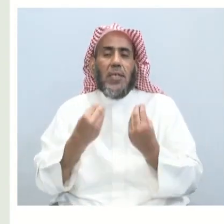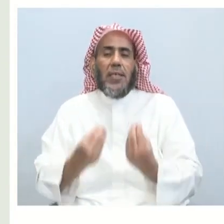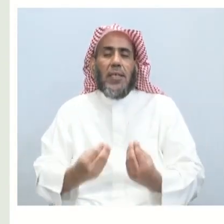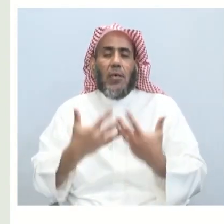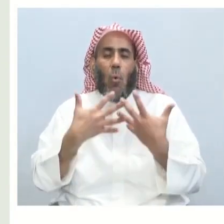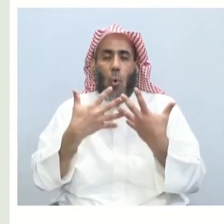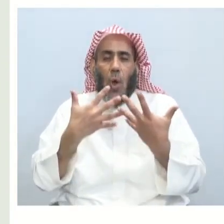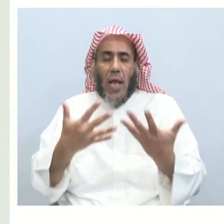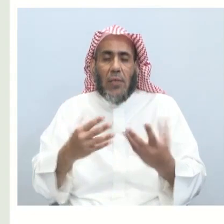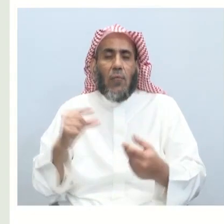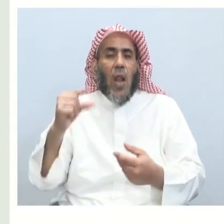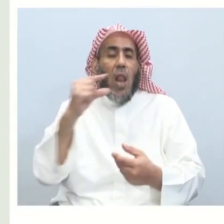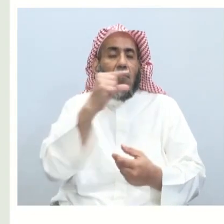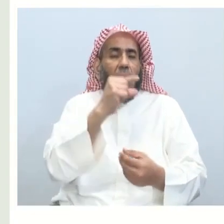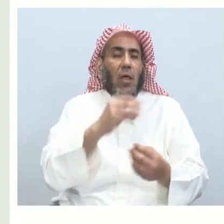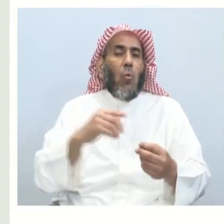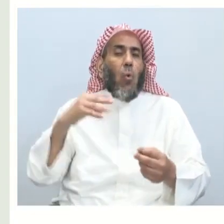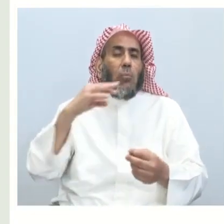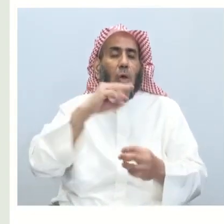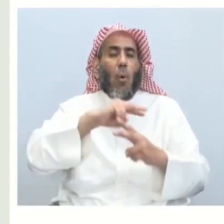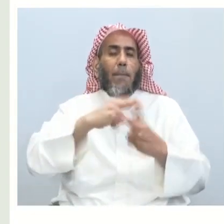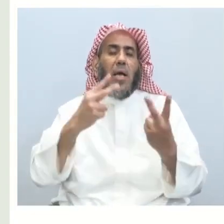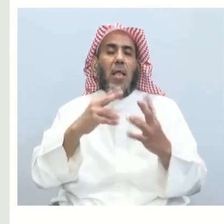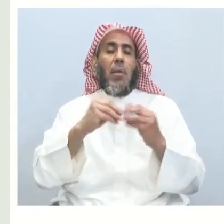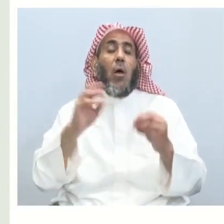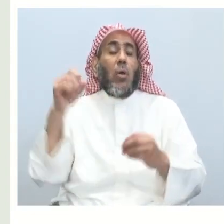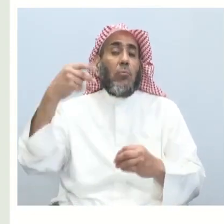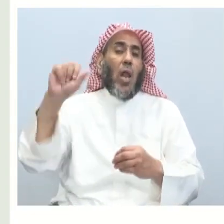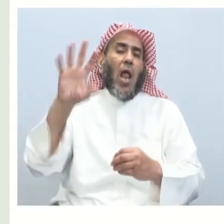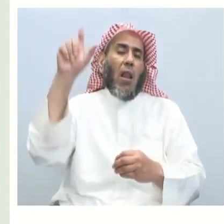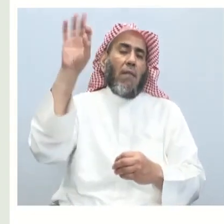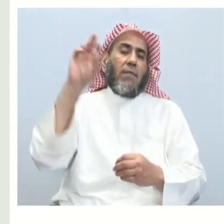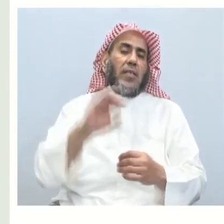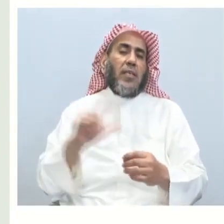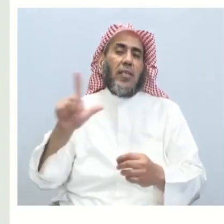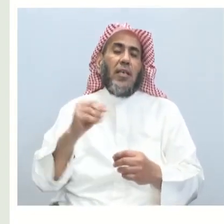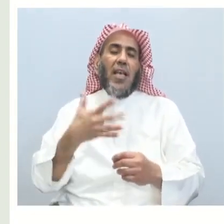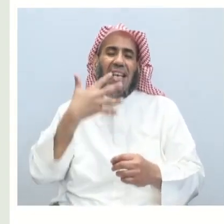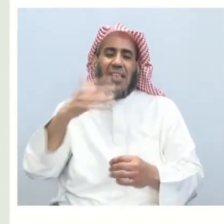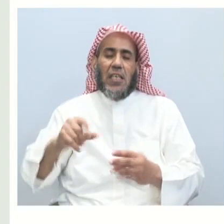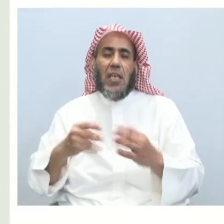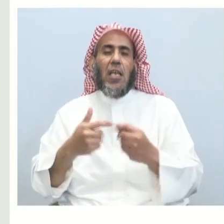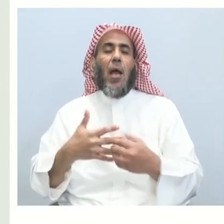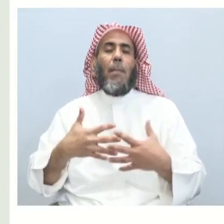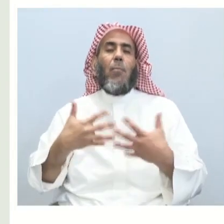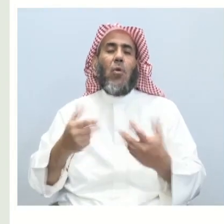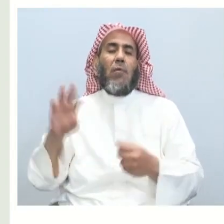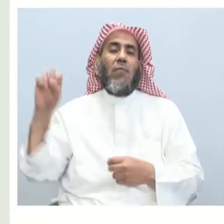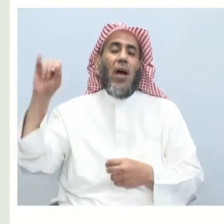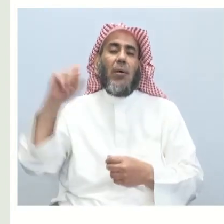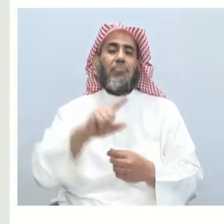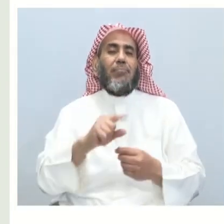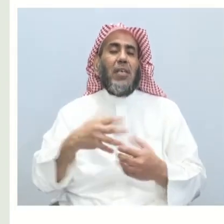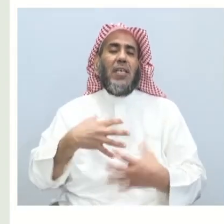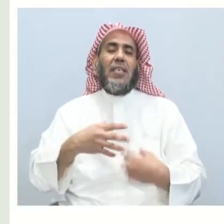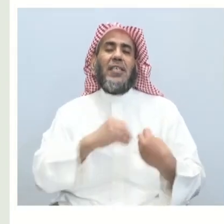وسهوله في الفاظه وفي ايضا موسيقاه وبعض المعاني قول عبد الله الفيصل يا صغير السن يا مرهفه